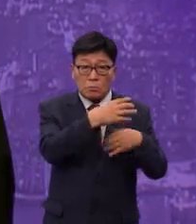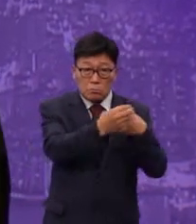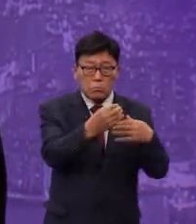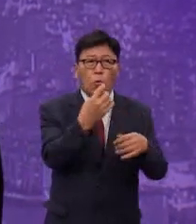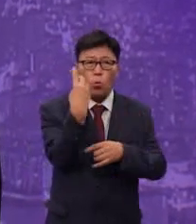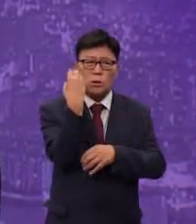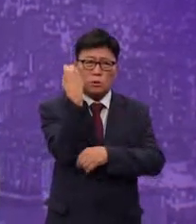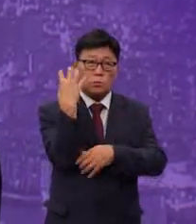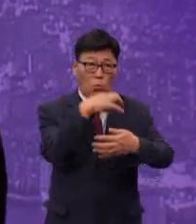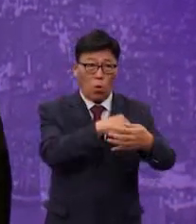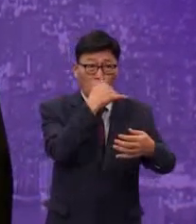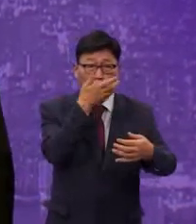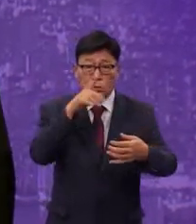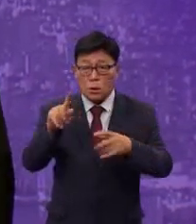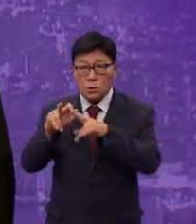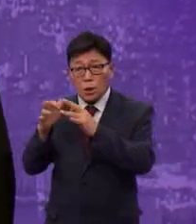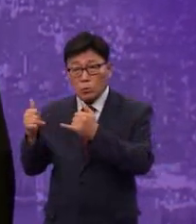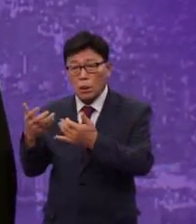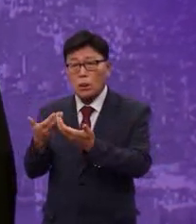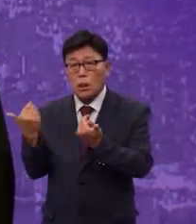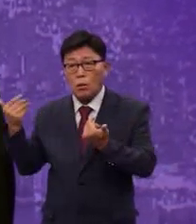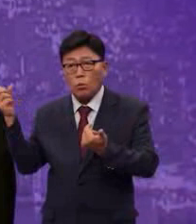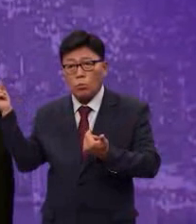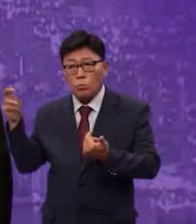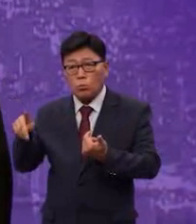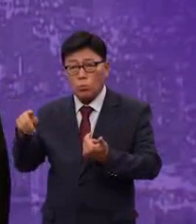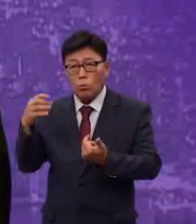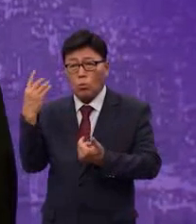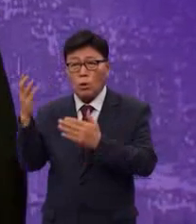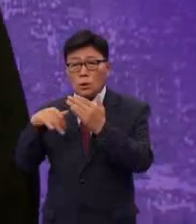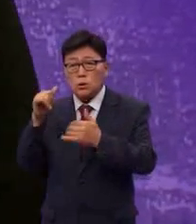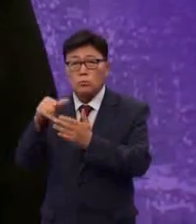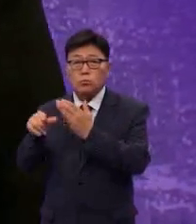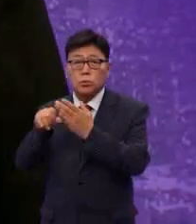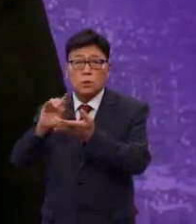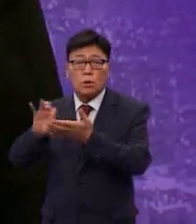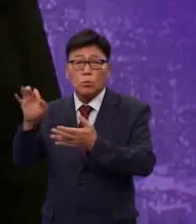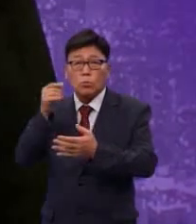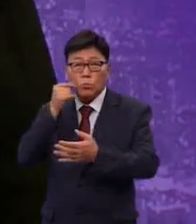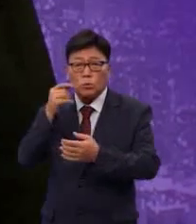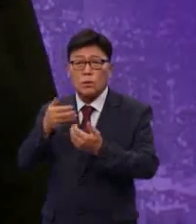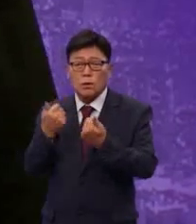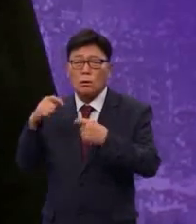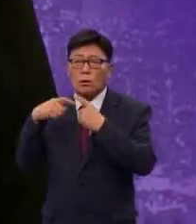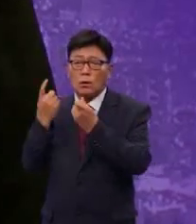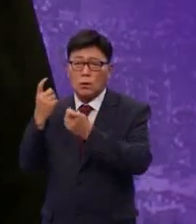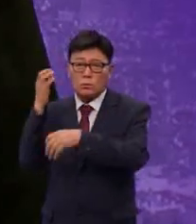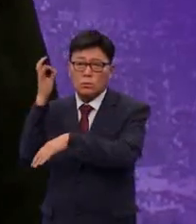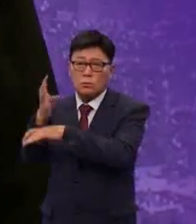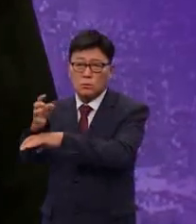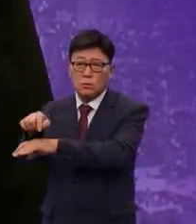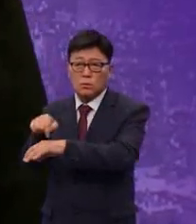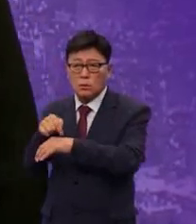내장되어 있습니다. 그렇지만 장애인분들은 이 순정 기능을 사용하지 못하고 별도로 단말기를 추가로